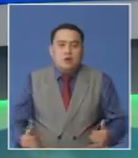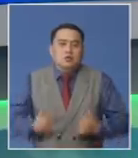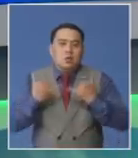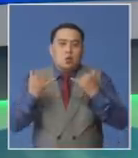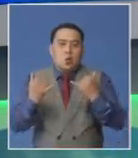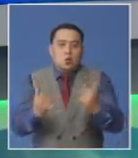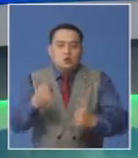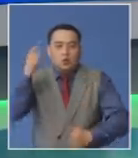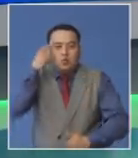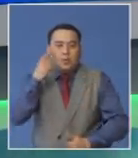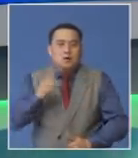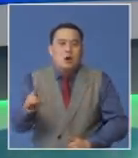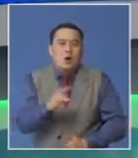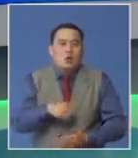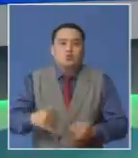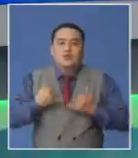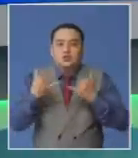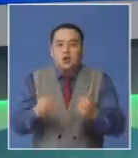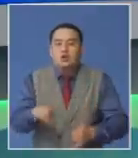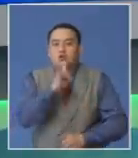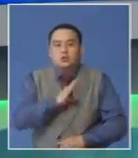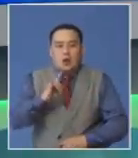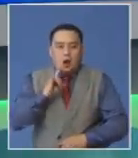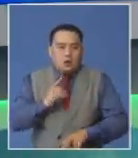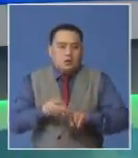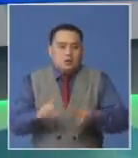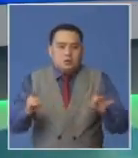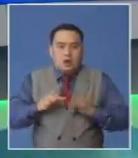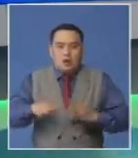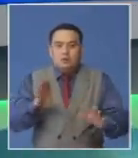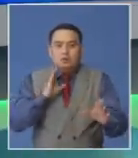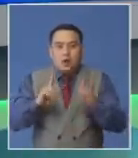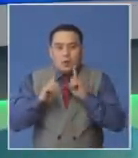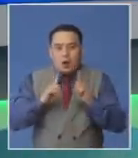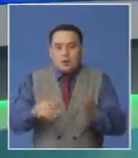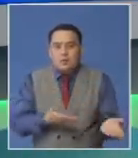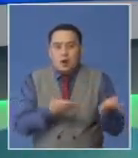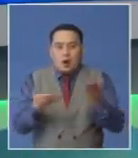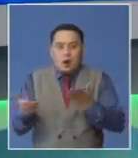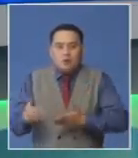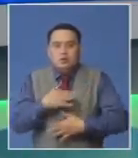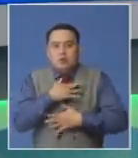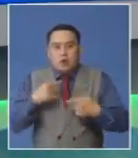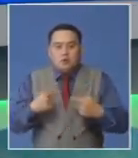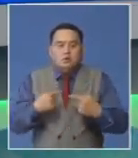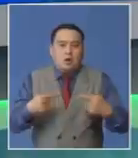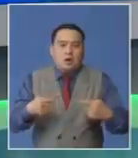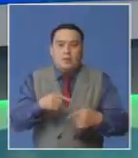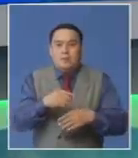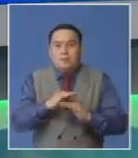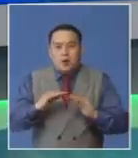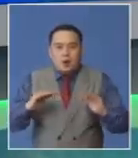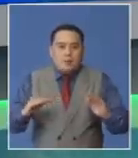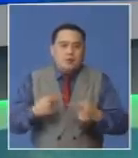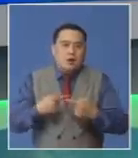рукоплещет зал в как сурском районе чествует женщин на торжественное собрание приглашенные труженицы многодетные матери меценаты